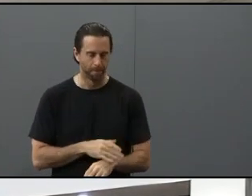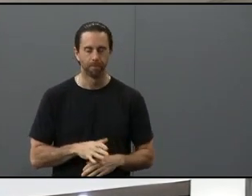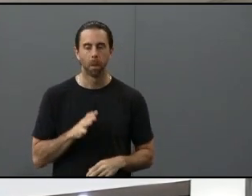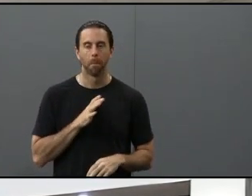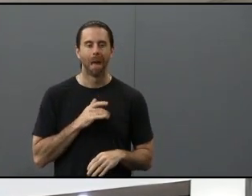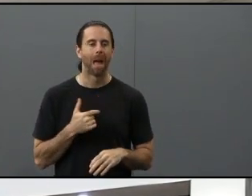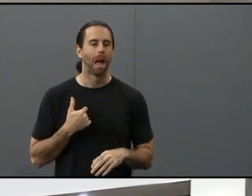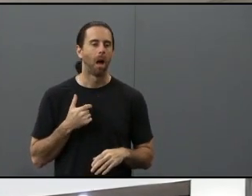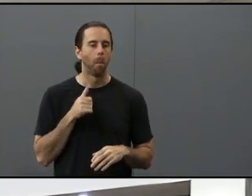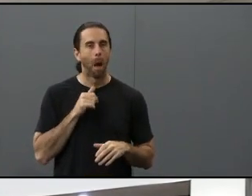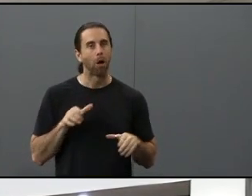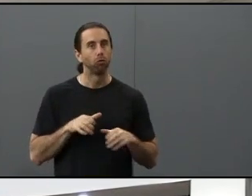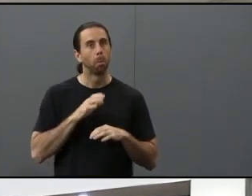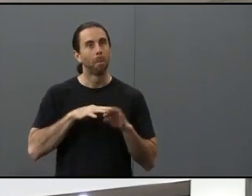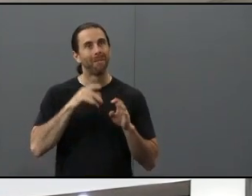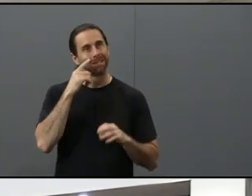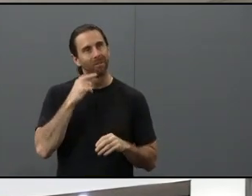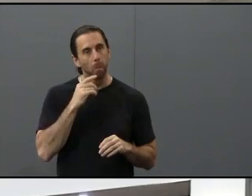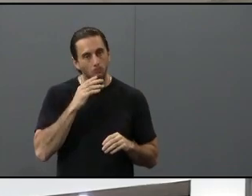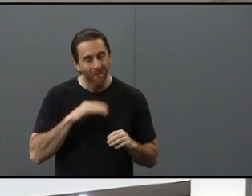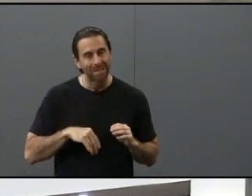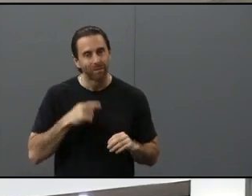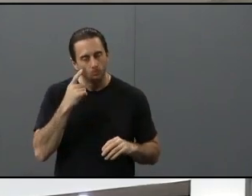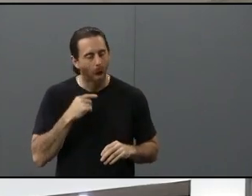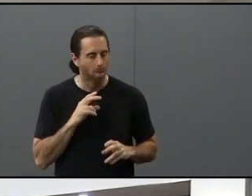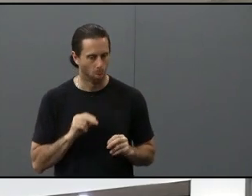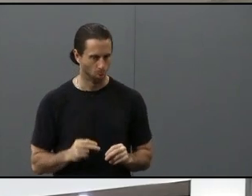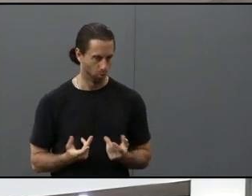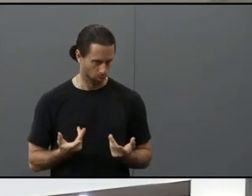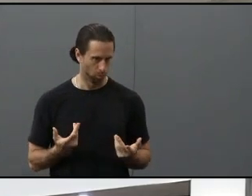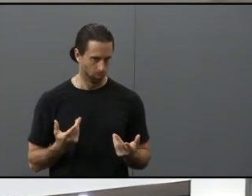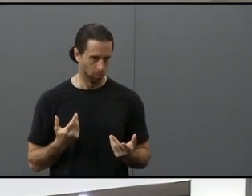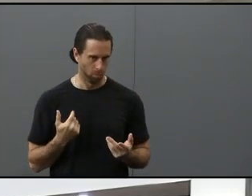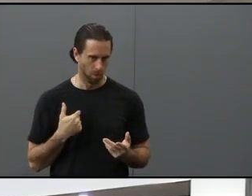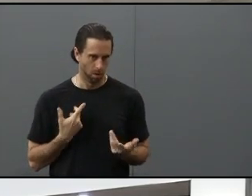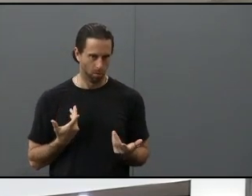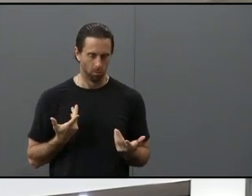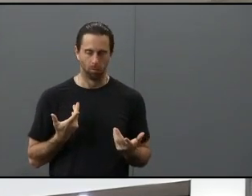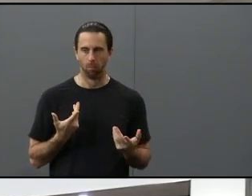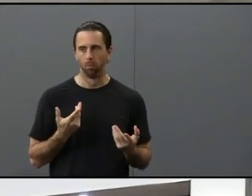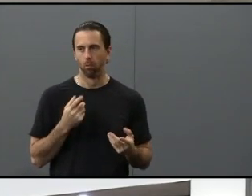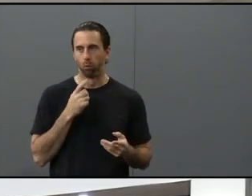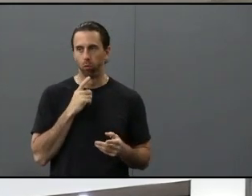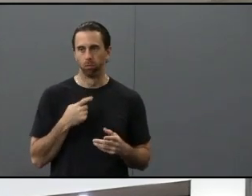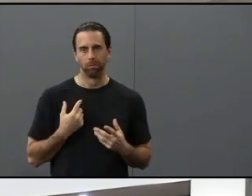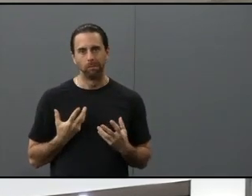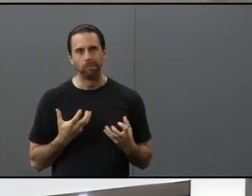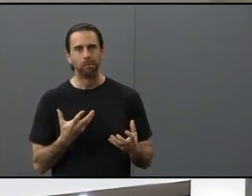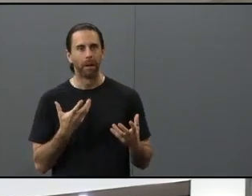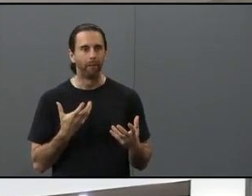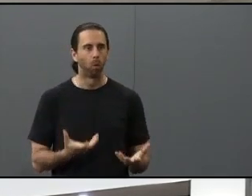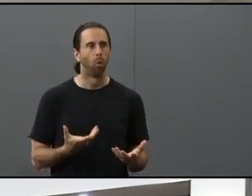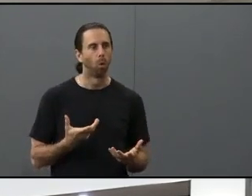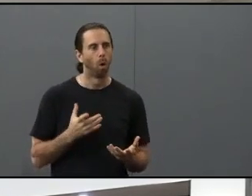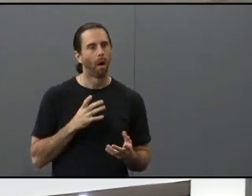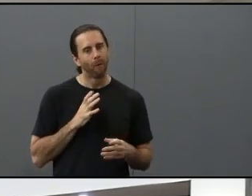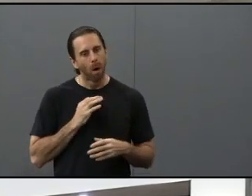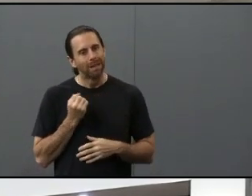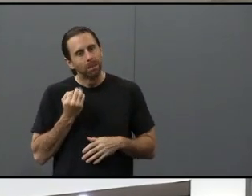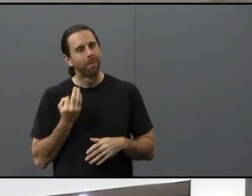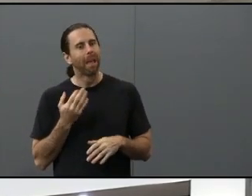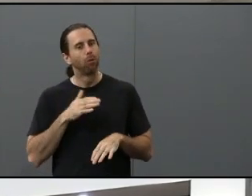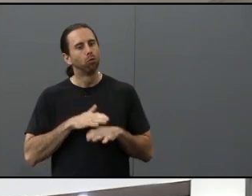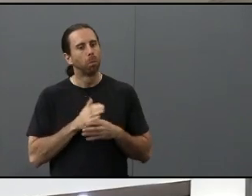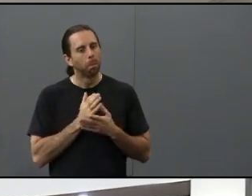nous n'avons pas agi de mauvaise fois monsieur le Président nous nous sommes emportés certainement par le désir d'avoir enfin de l'intimité sur